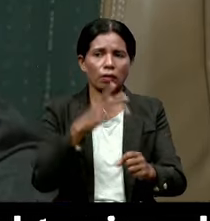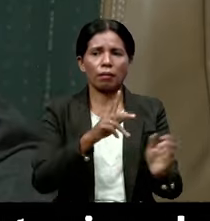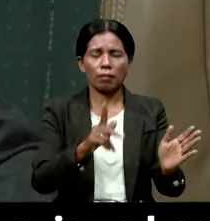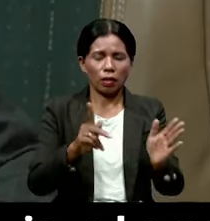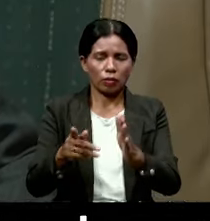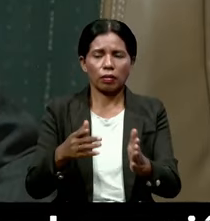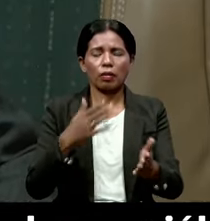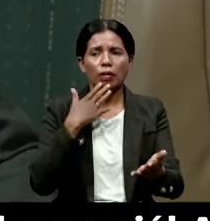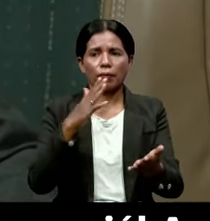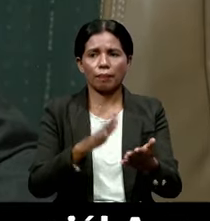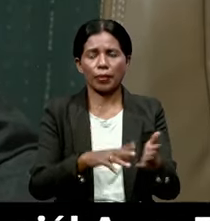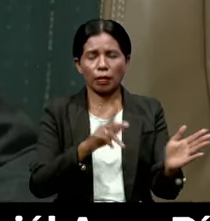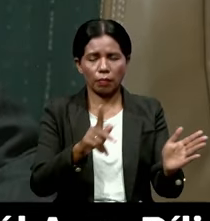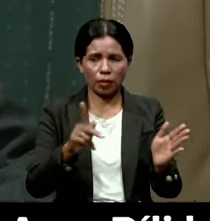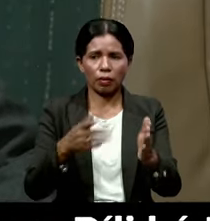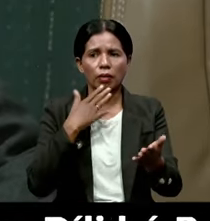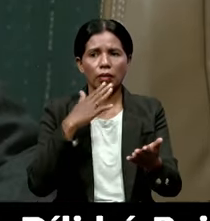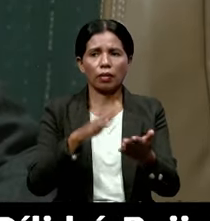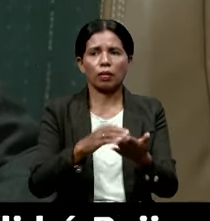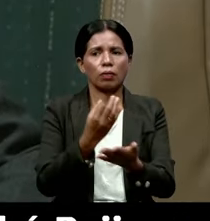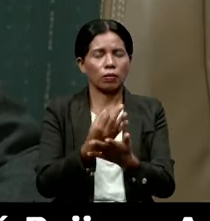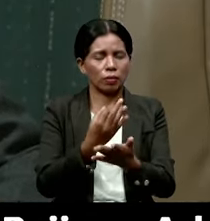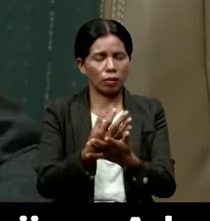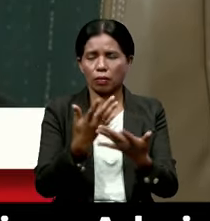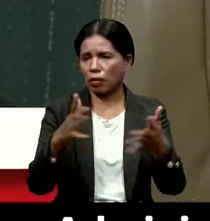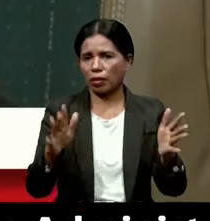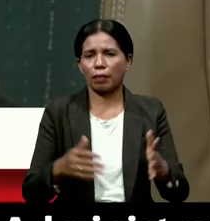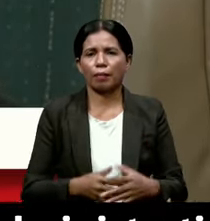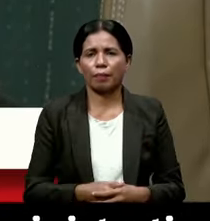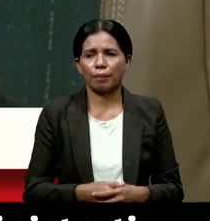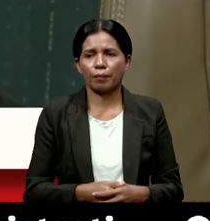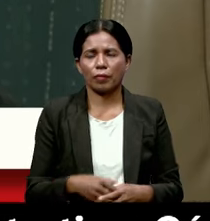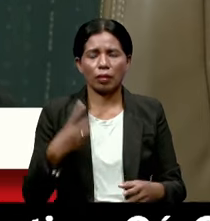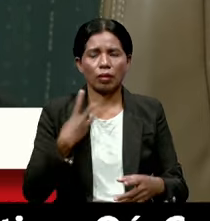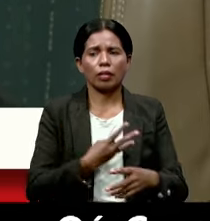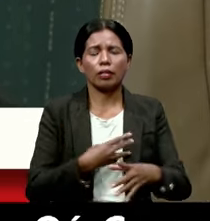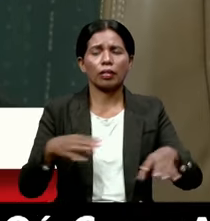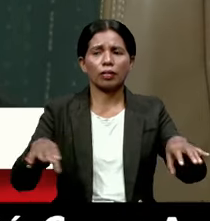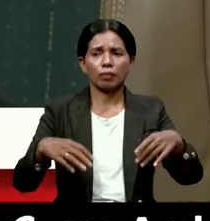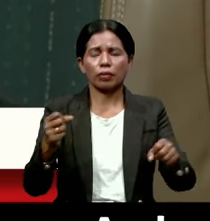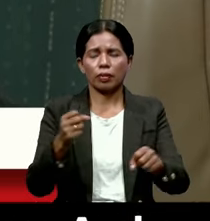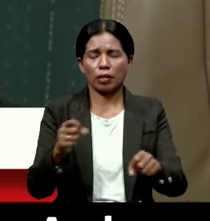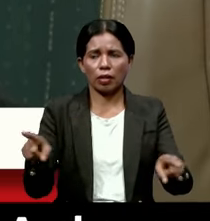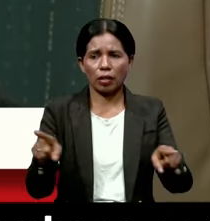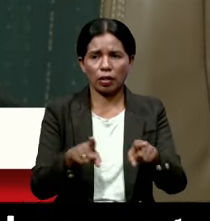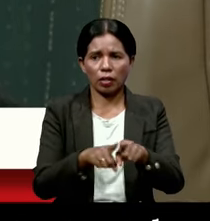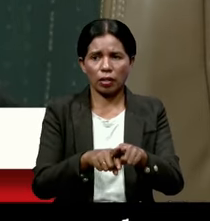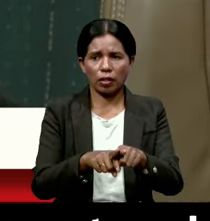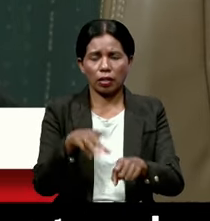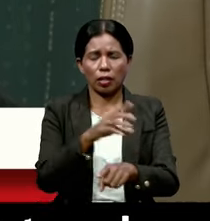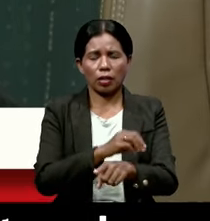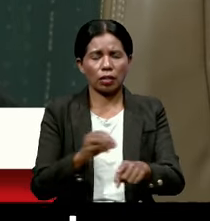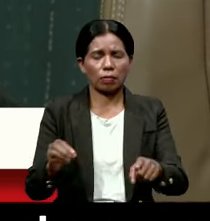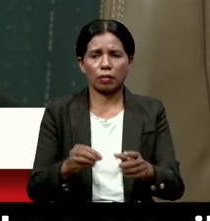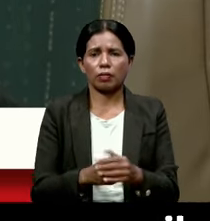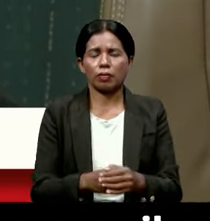diak, plano la dia que no orçamento la to. Então, ita serviço, hanesan serviço de quarta ka pobre.